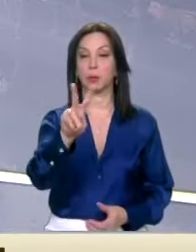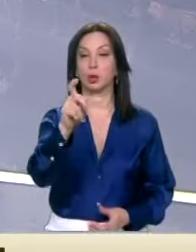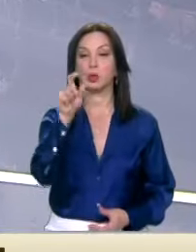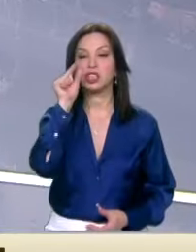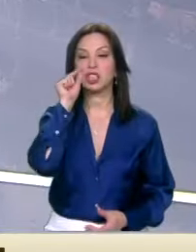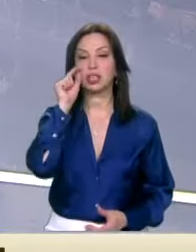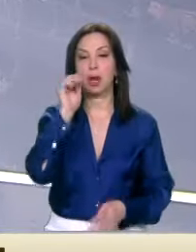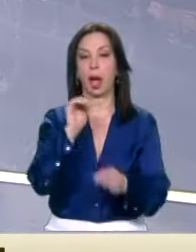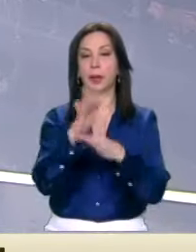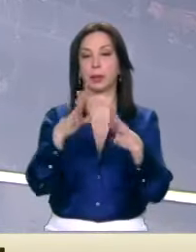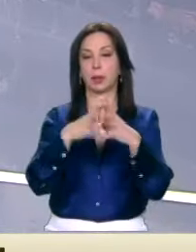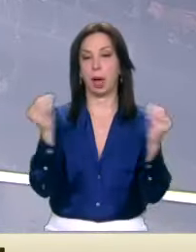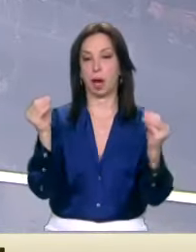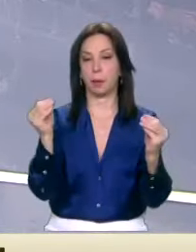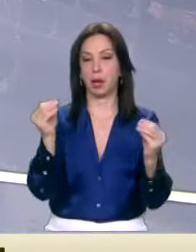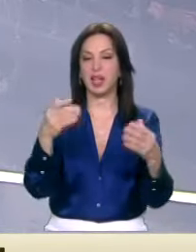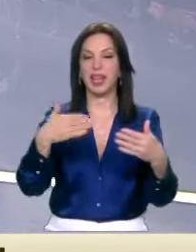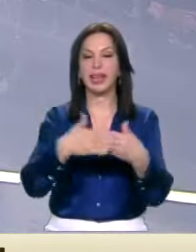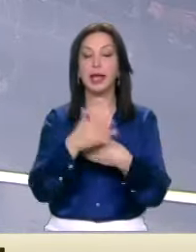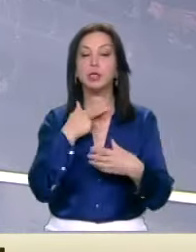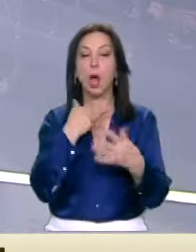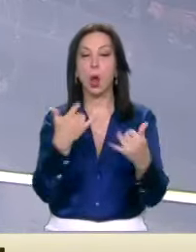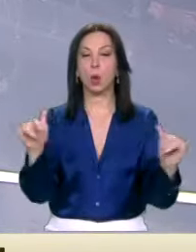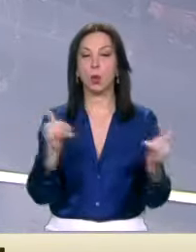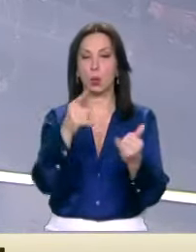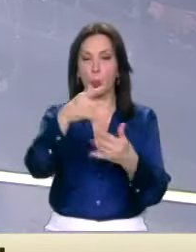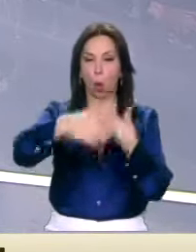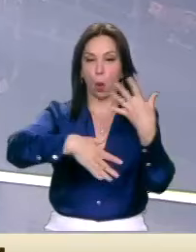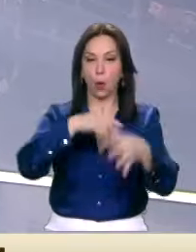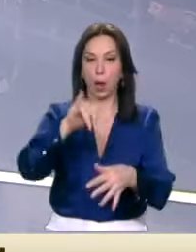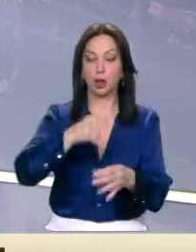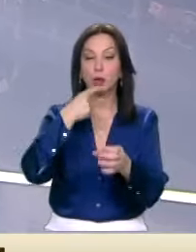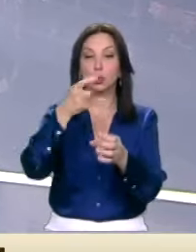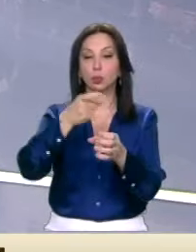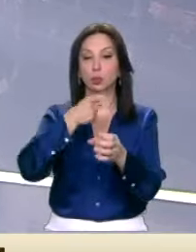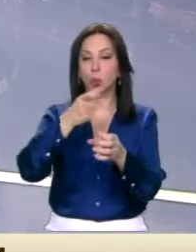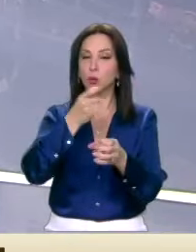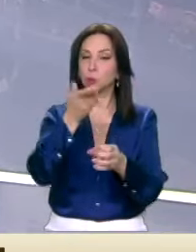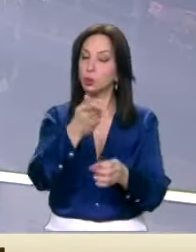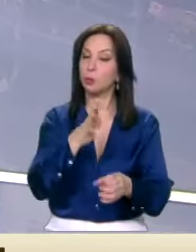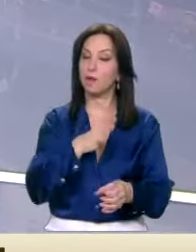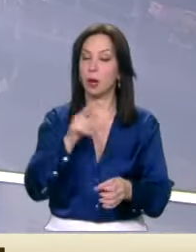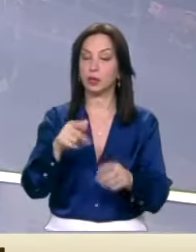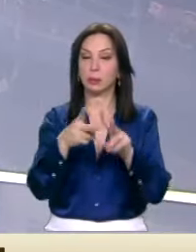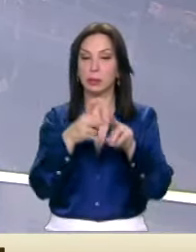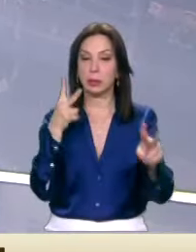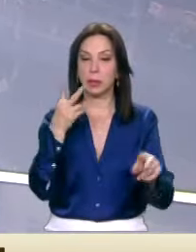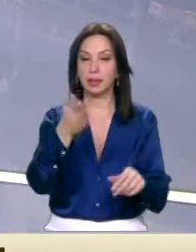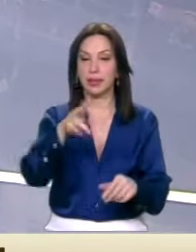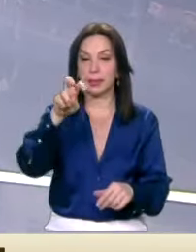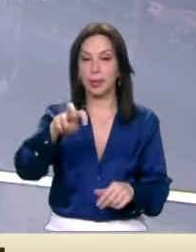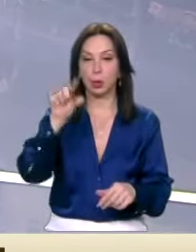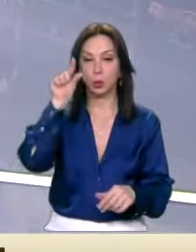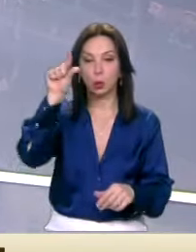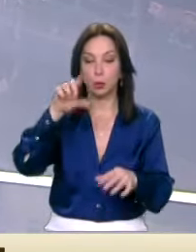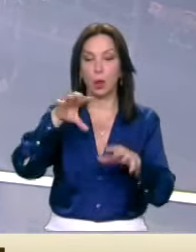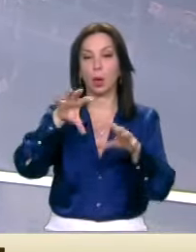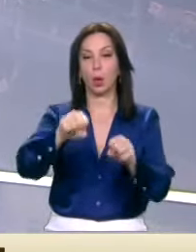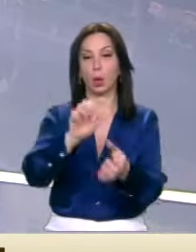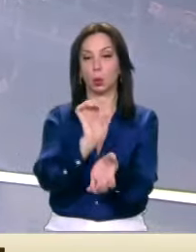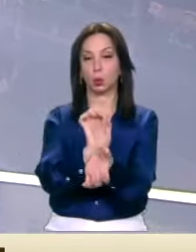29 kişinin hayatını kaybettiği gece kulübü faciası ile ilgili soruşturmayla devam edelim efendim. 8 şüpheli